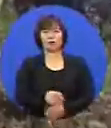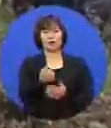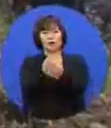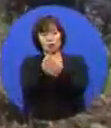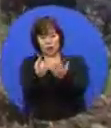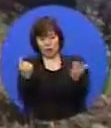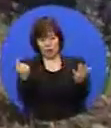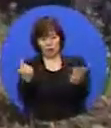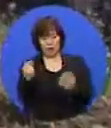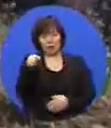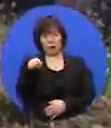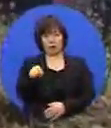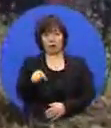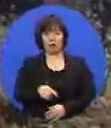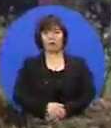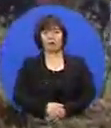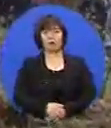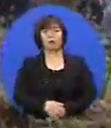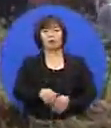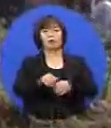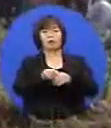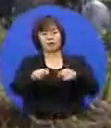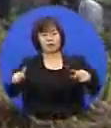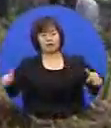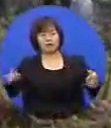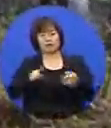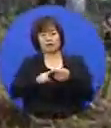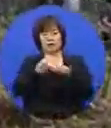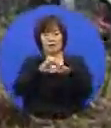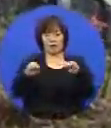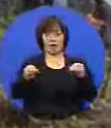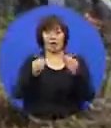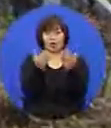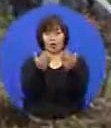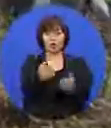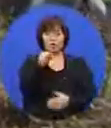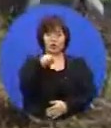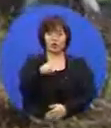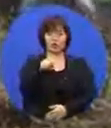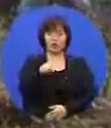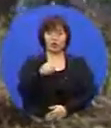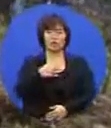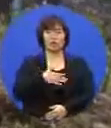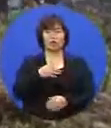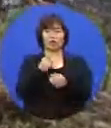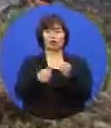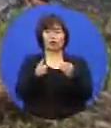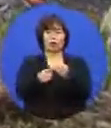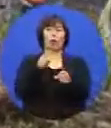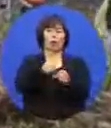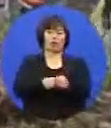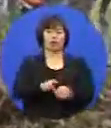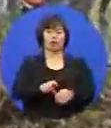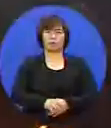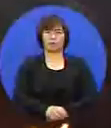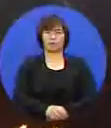소외된 거 이런 점들을 해결해 준 것이 우리 불교